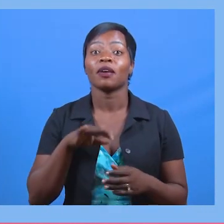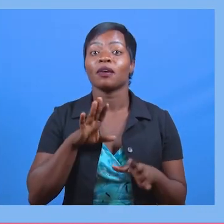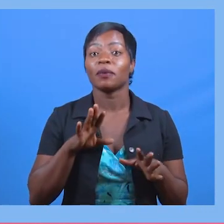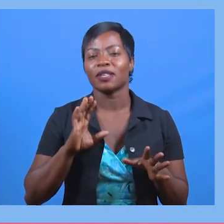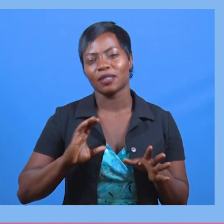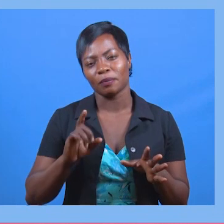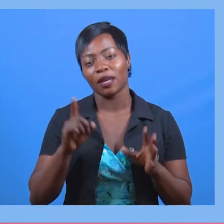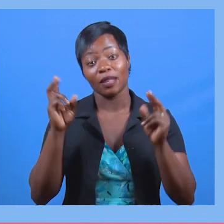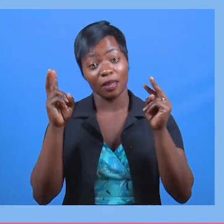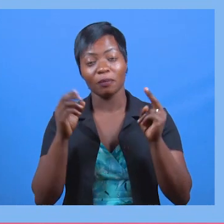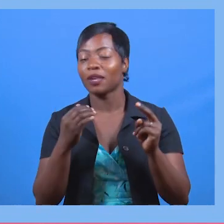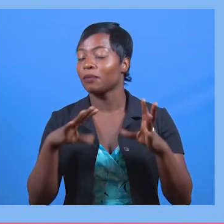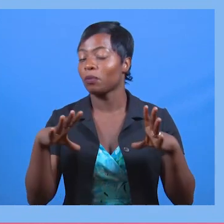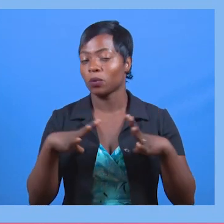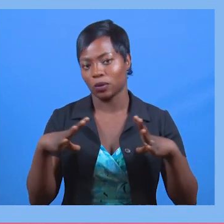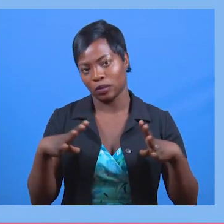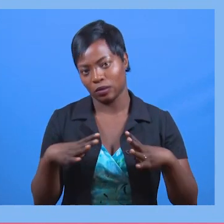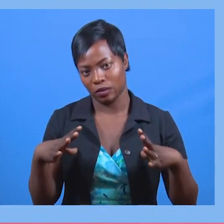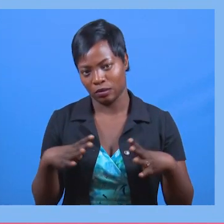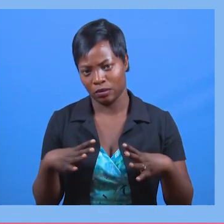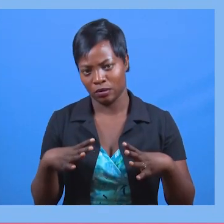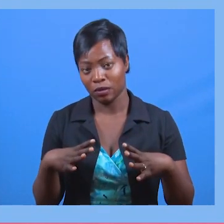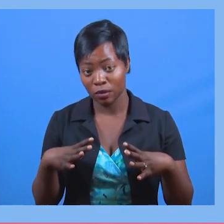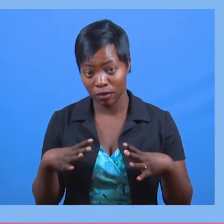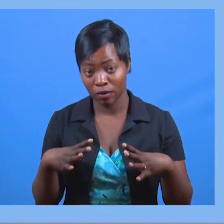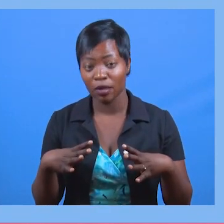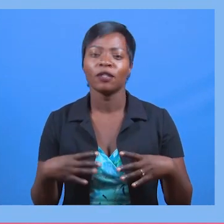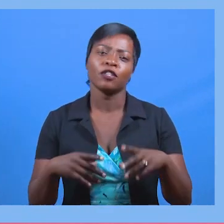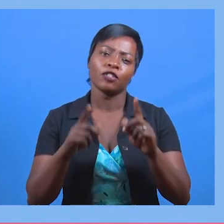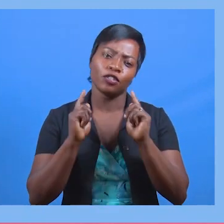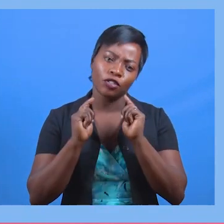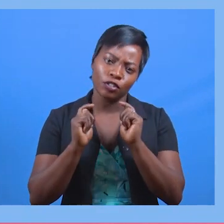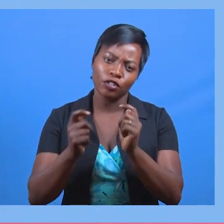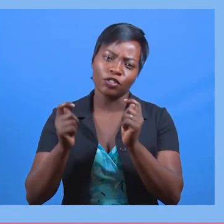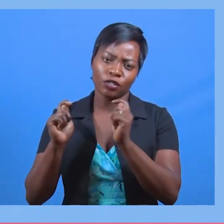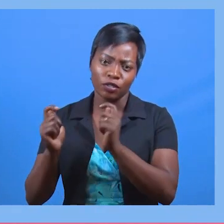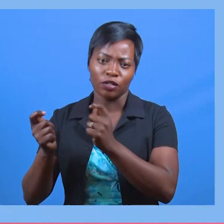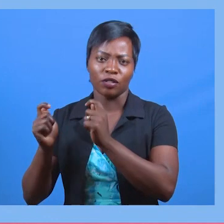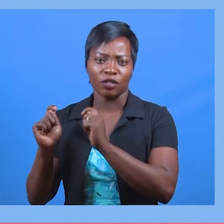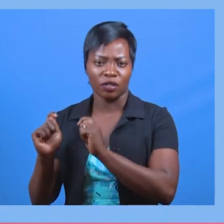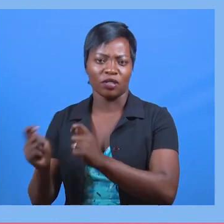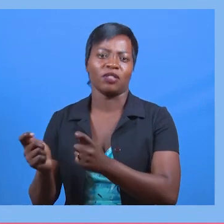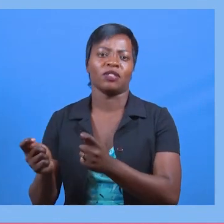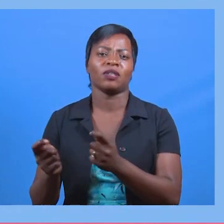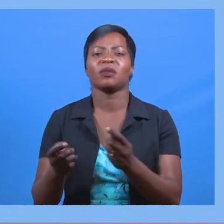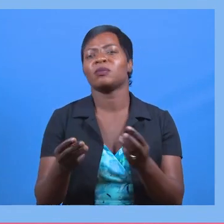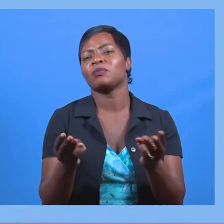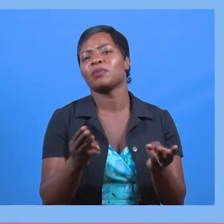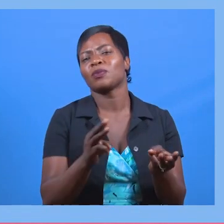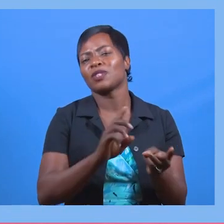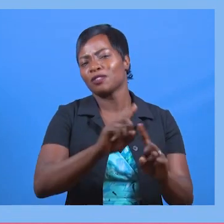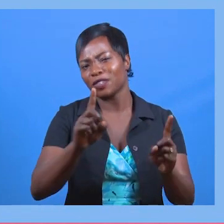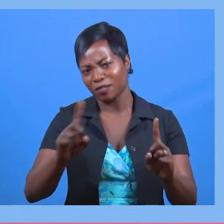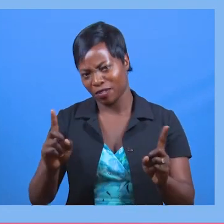ine ukoshi hunodzidzisa kunyange vari mumabandiko